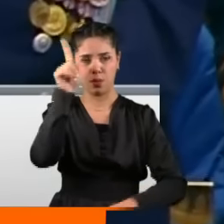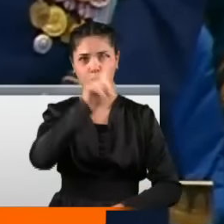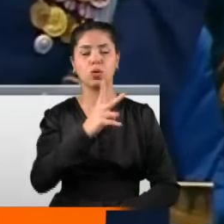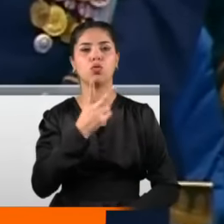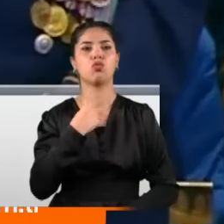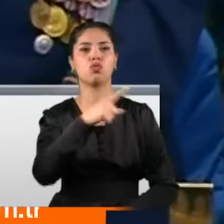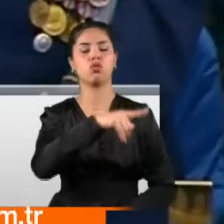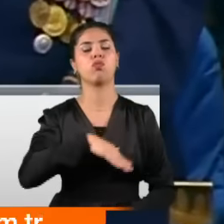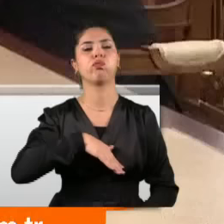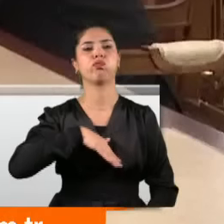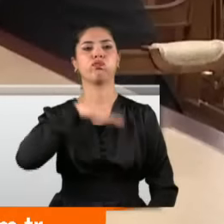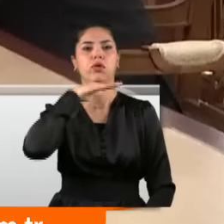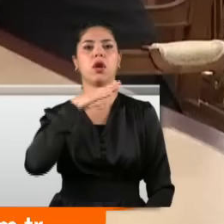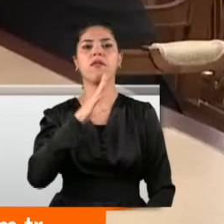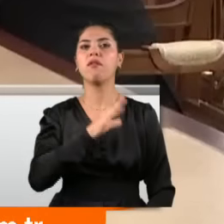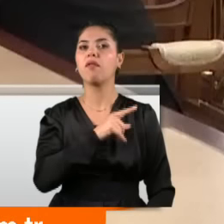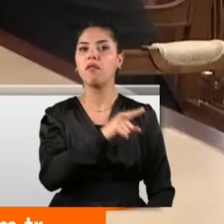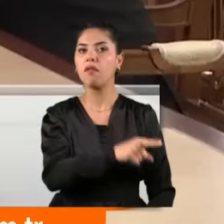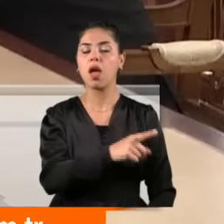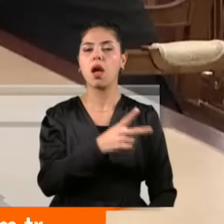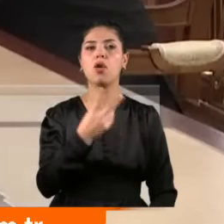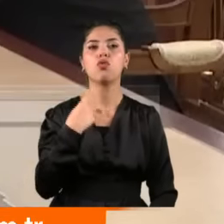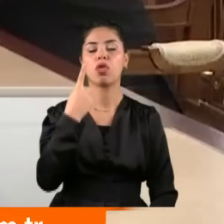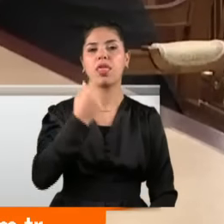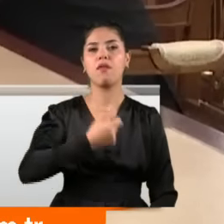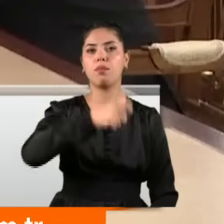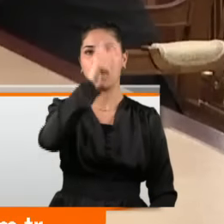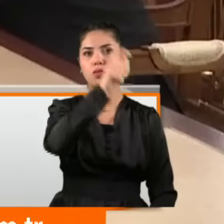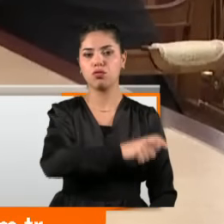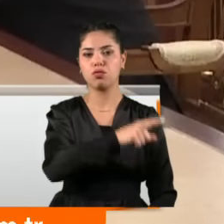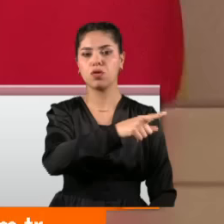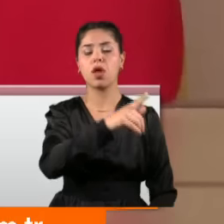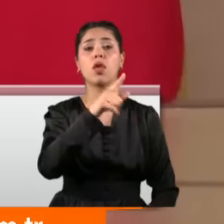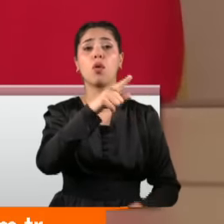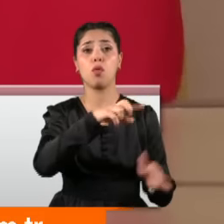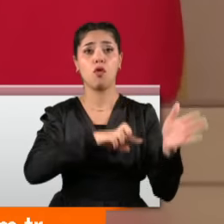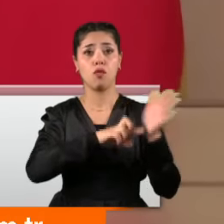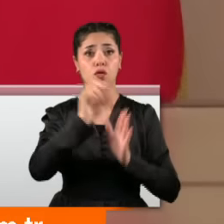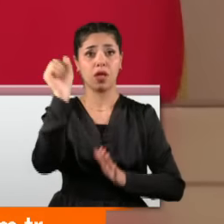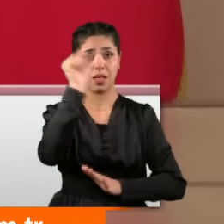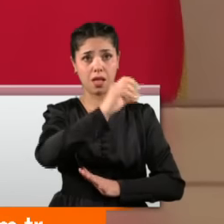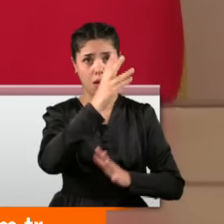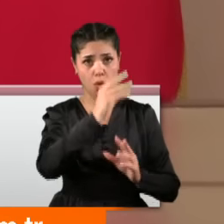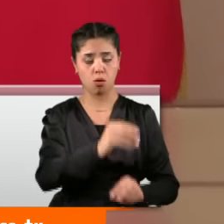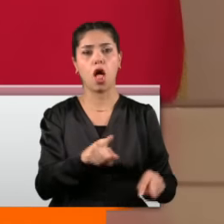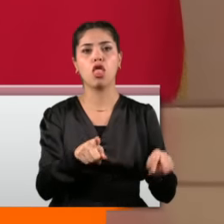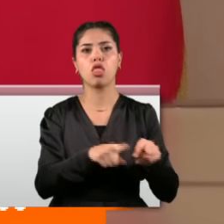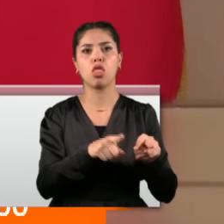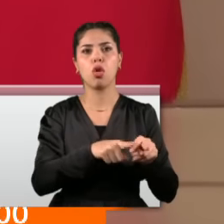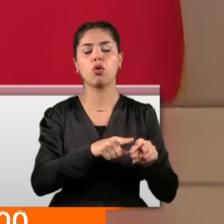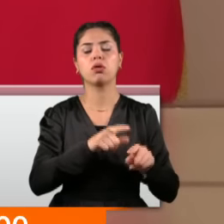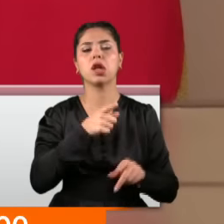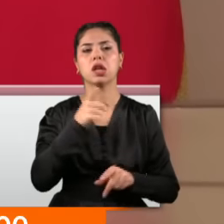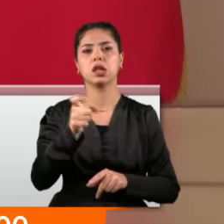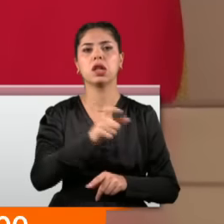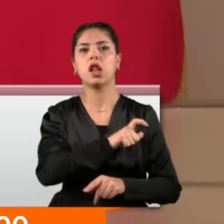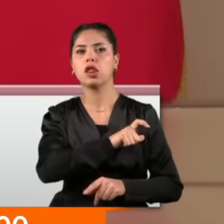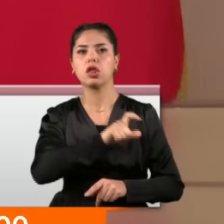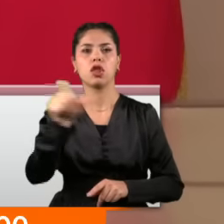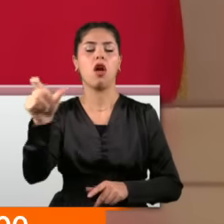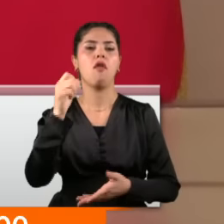bardağı taşıran son damla oldu. Putin ülkesi füze saldırılarına uğrarsa nükleer silahla yanıt verilmesine izin veren doktrini